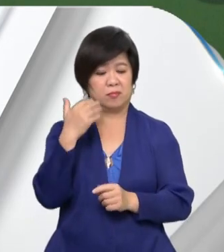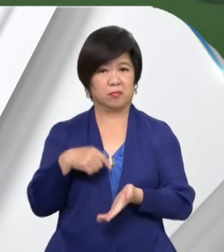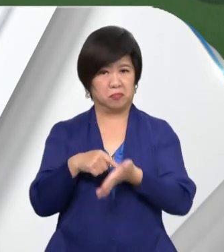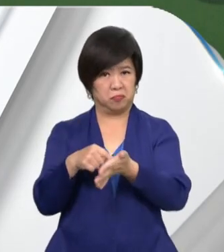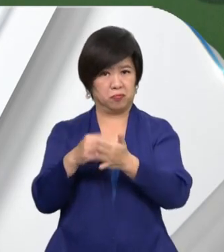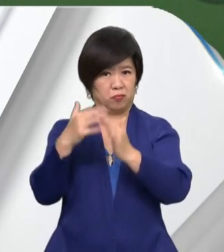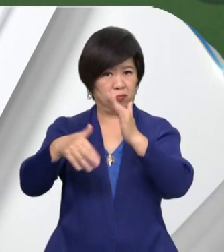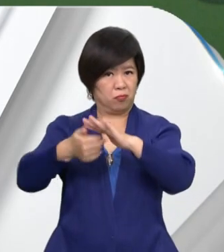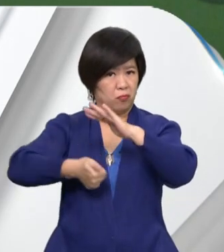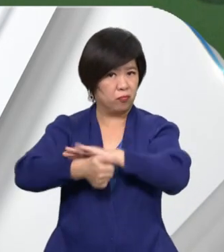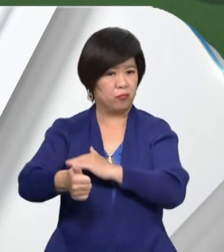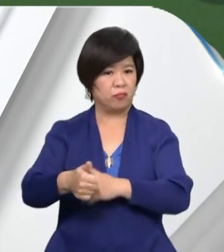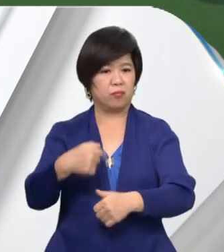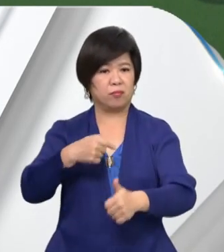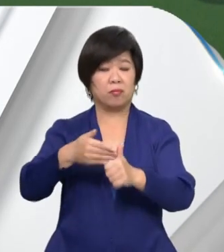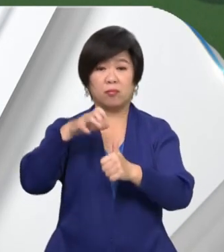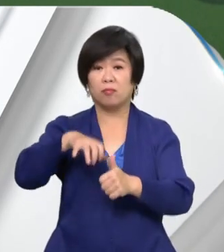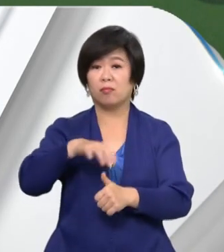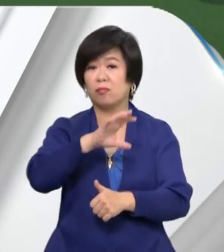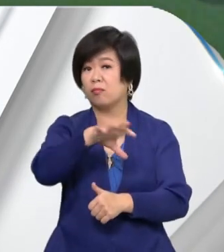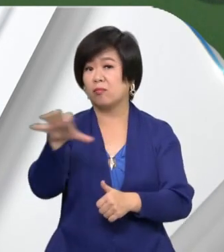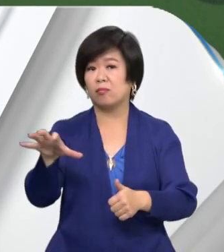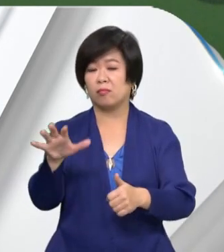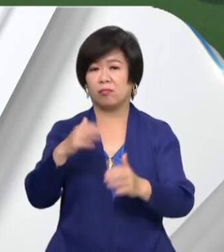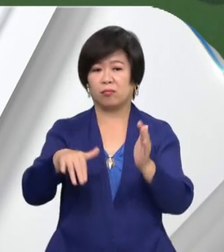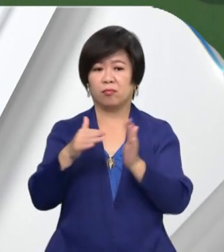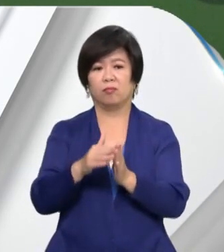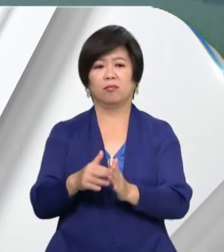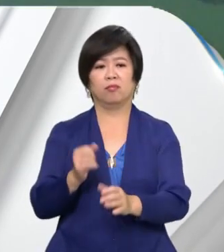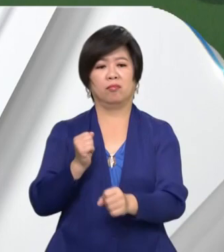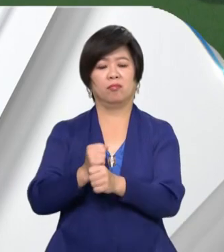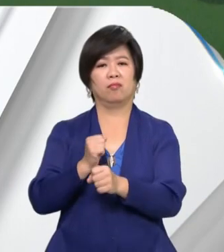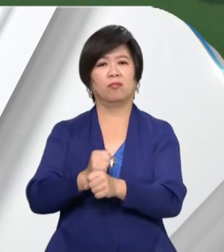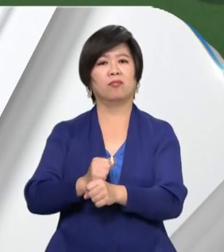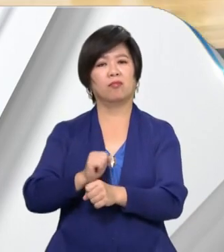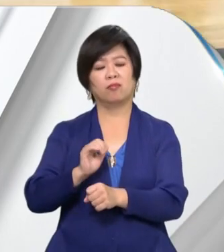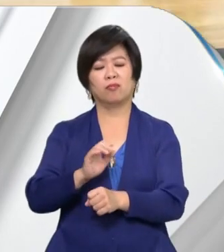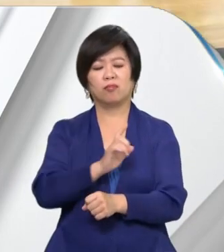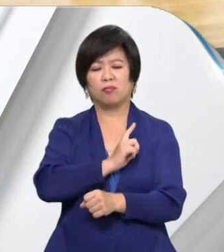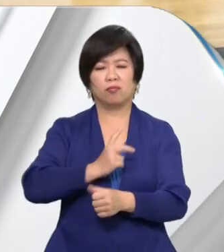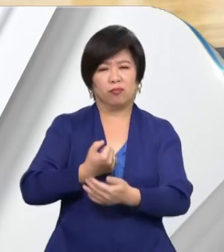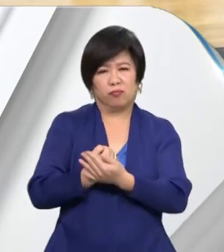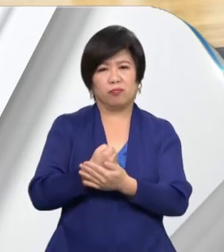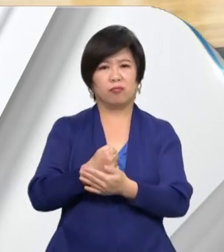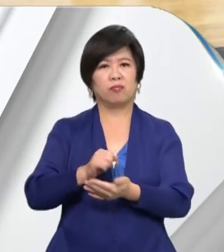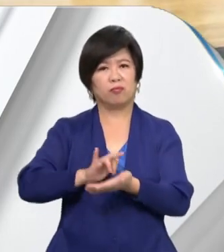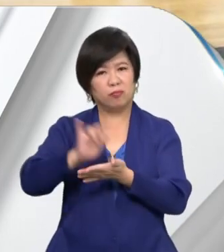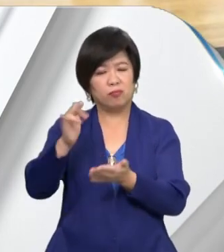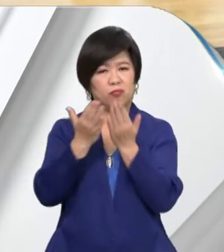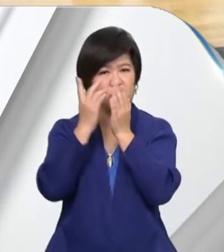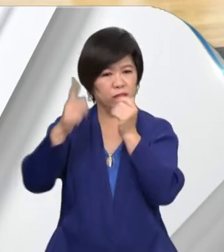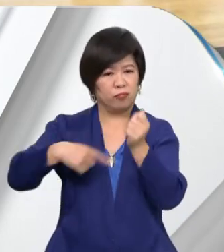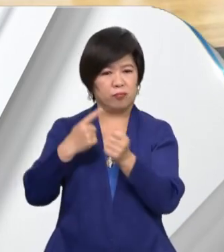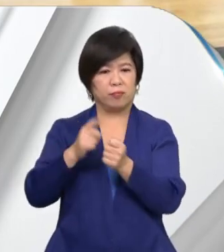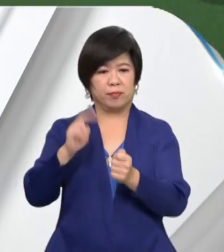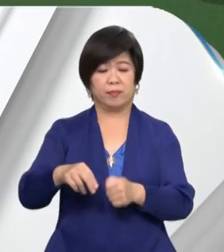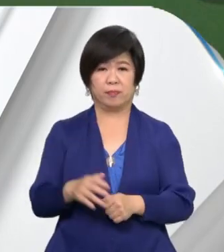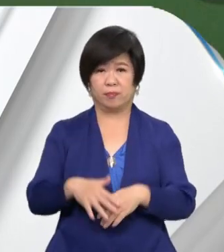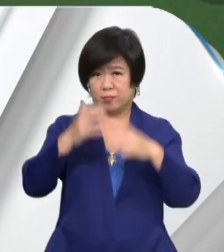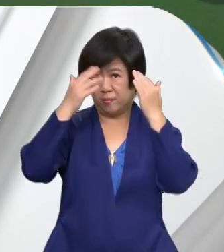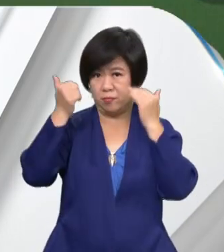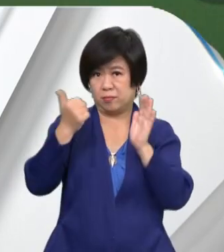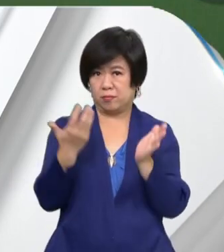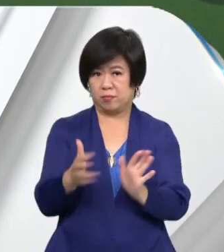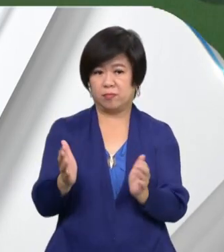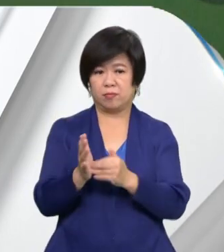校，教育部认可的学校，代职代薪送你出去一年。 面对候选人问题，黄国昌有准备，包含